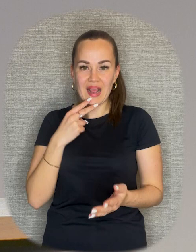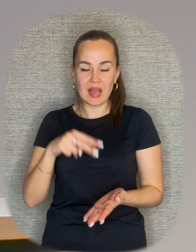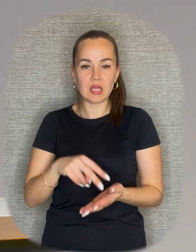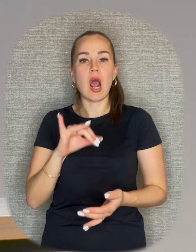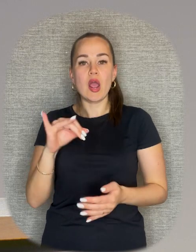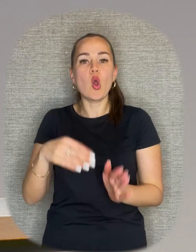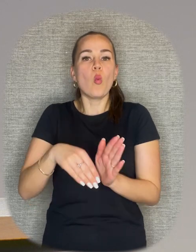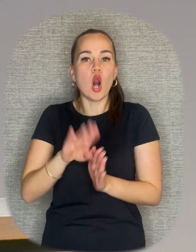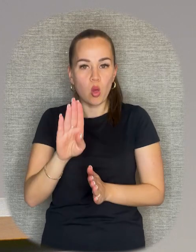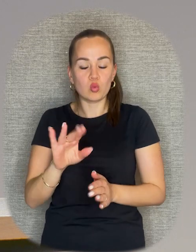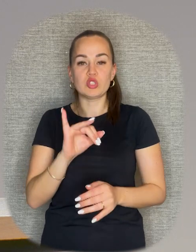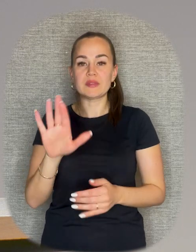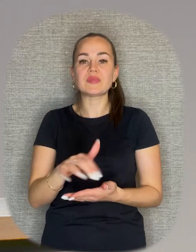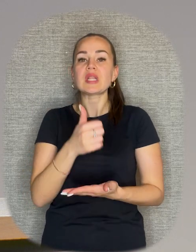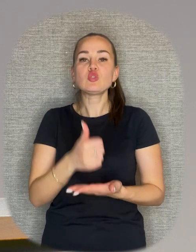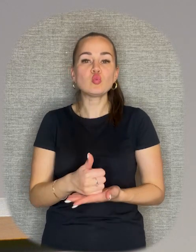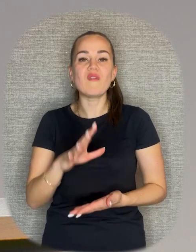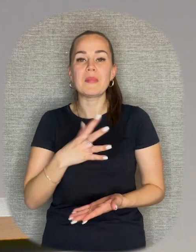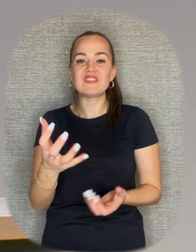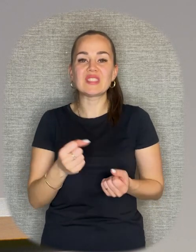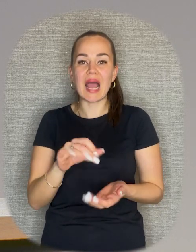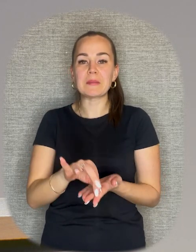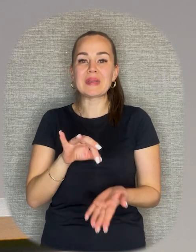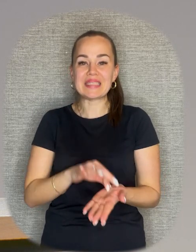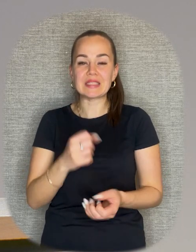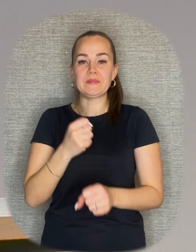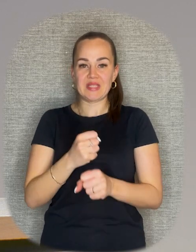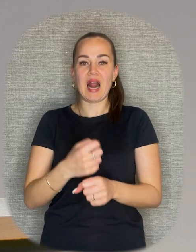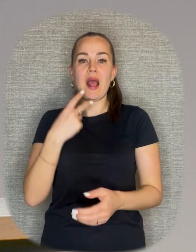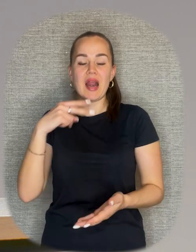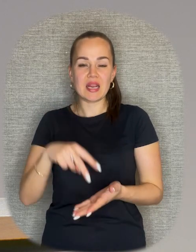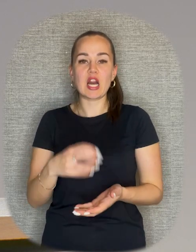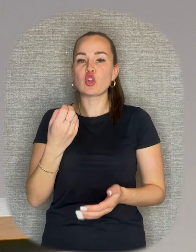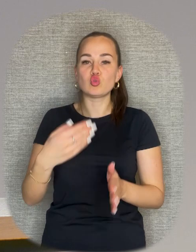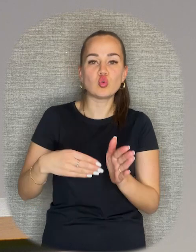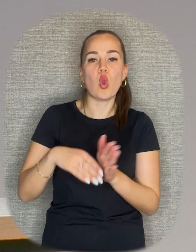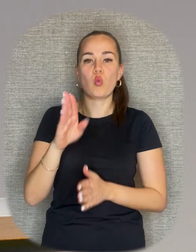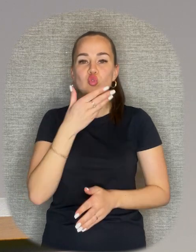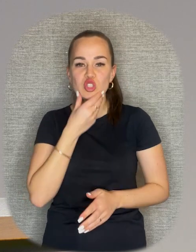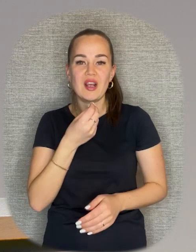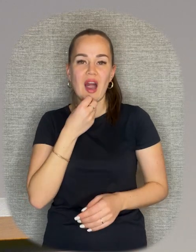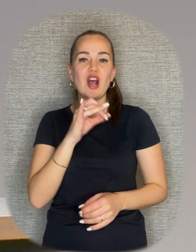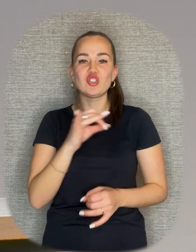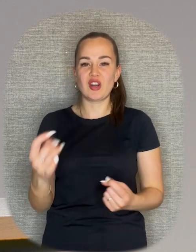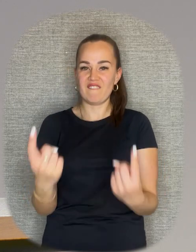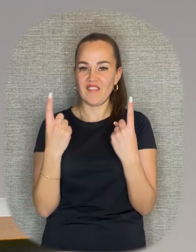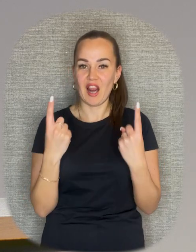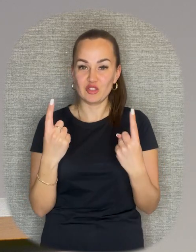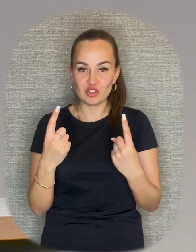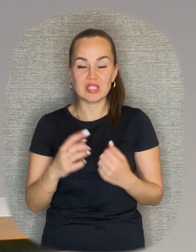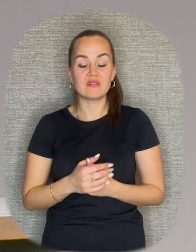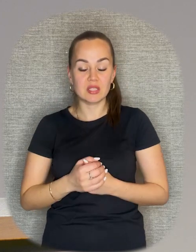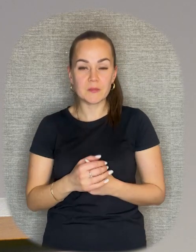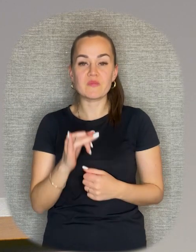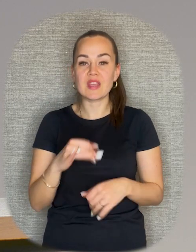ленинграду но и улучшить его и за основу был взят принцип сделаем Ленинград ещё лучше ещё краше ещё